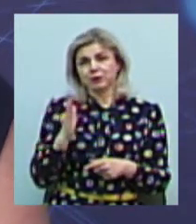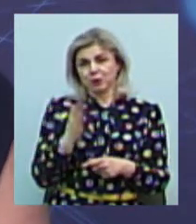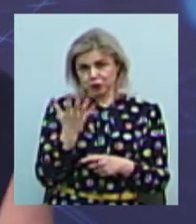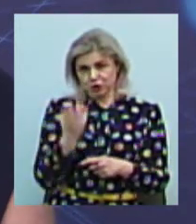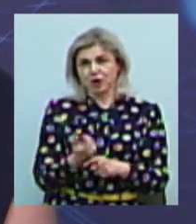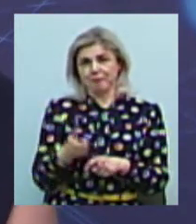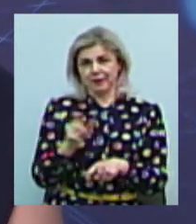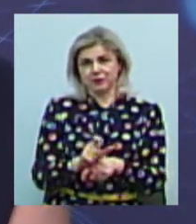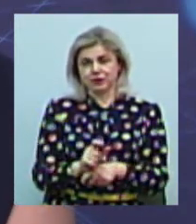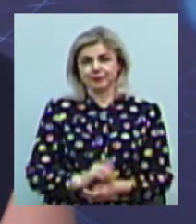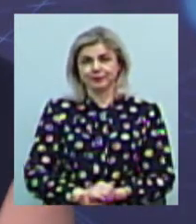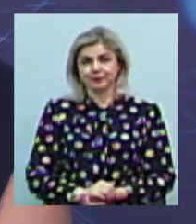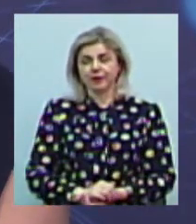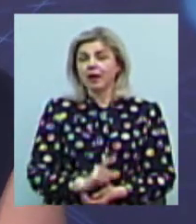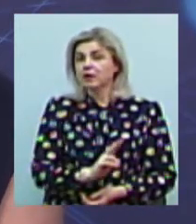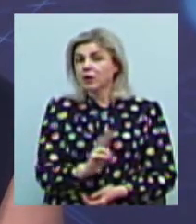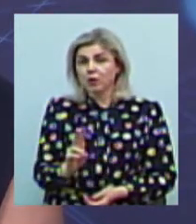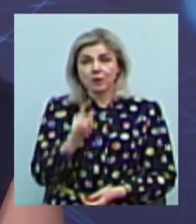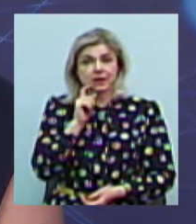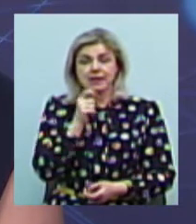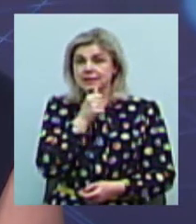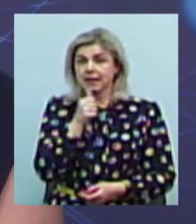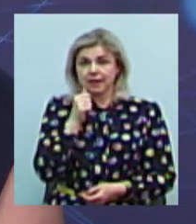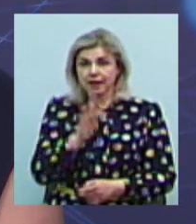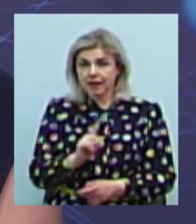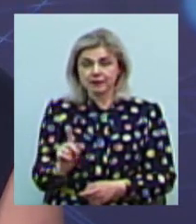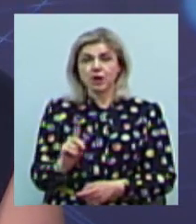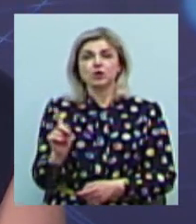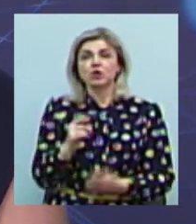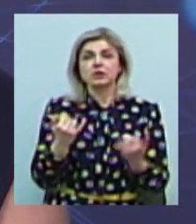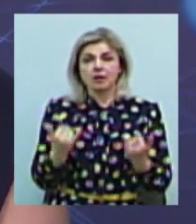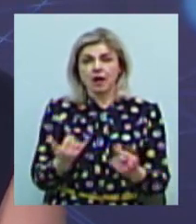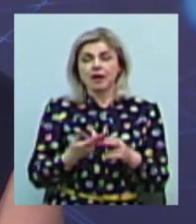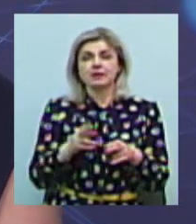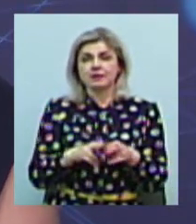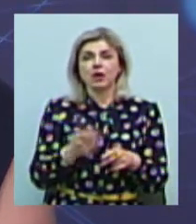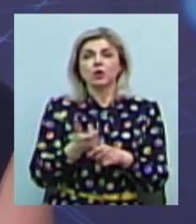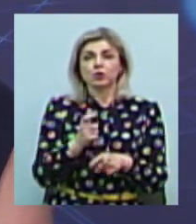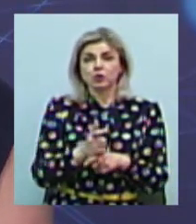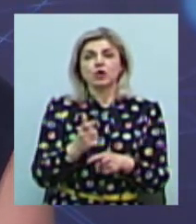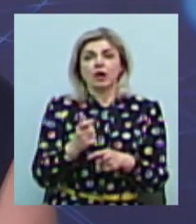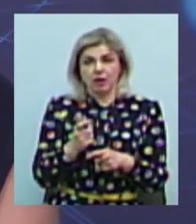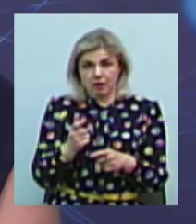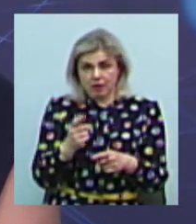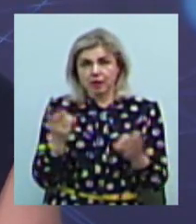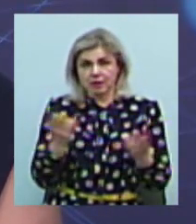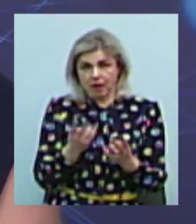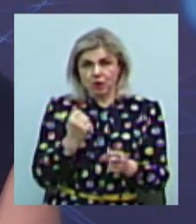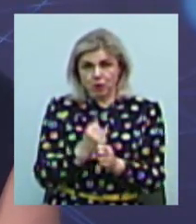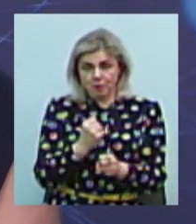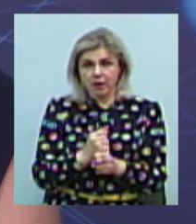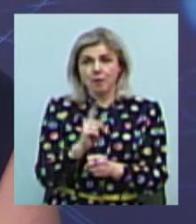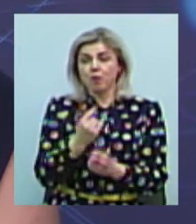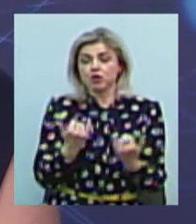більший. Ні для кого не секрет, що краще, що от зараз це дуже добре зробити, тому що наразі ми маємо